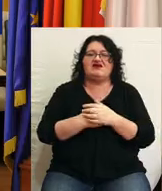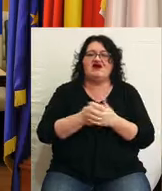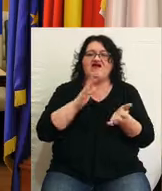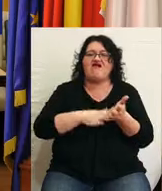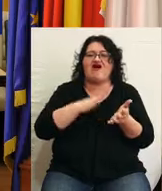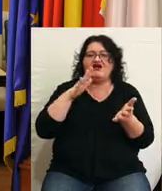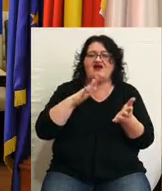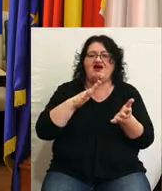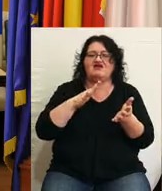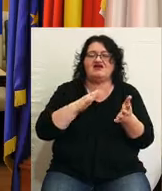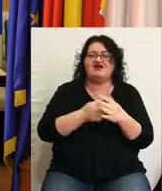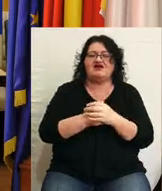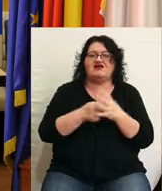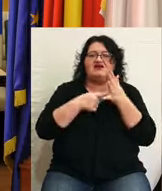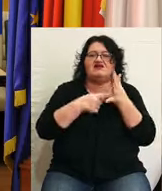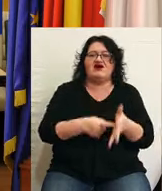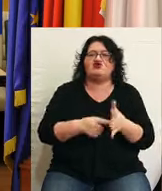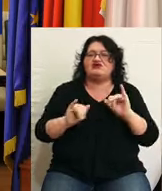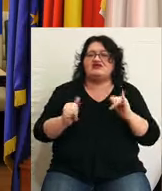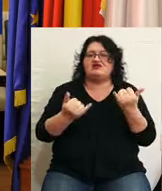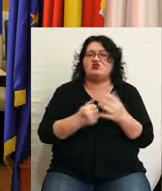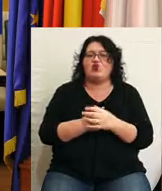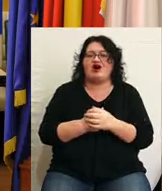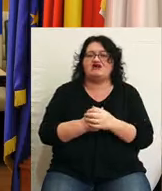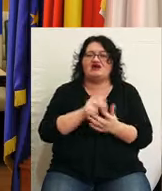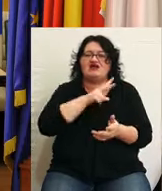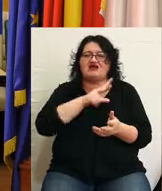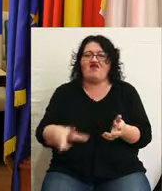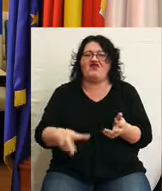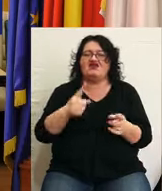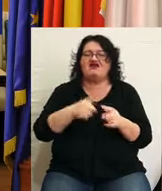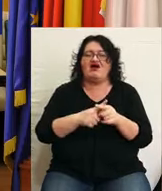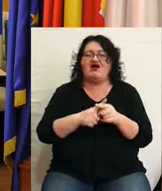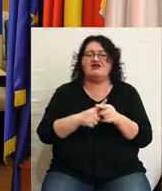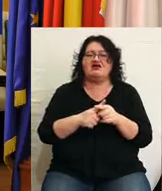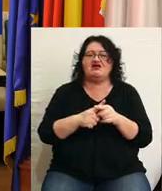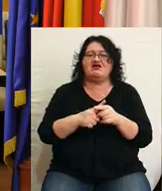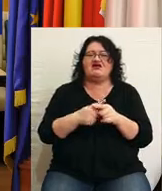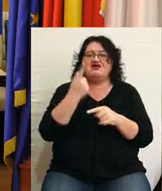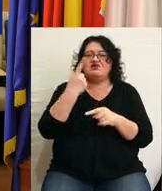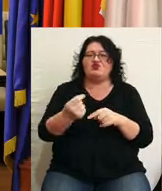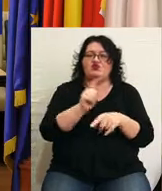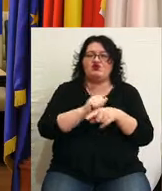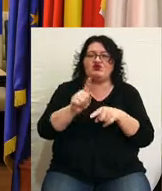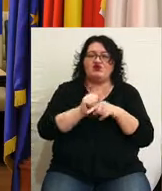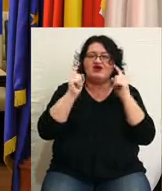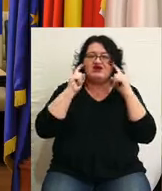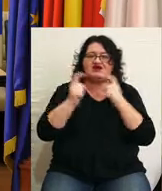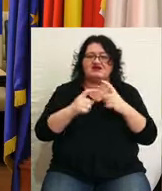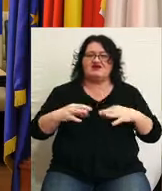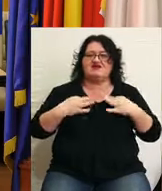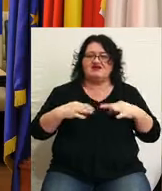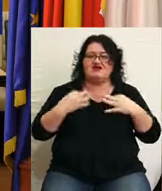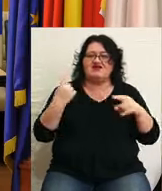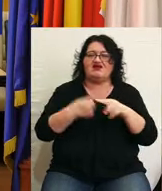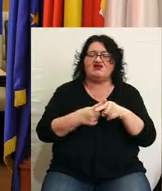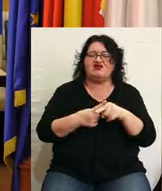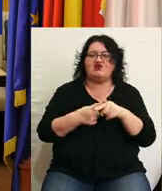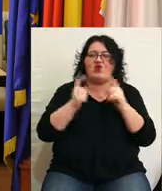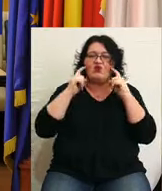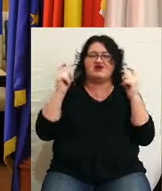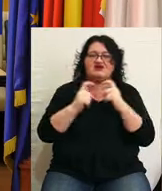gravitatea acestei situații, gravitatea suprapunerii unei crize sanitare cu o